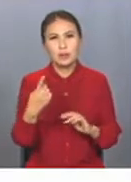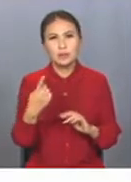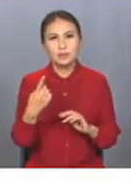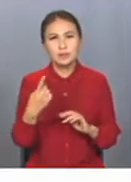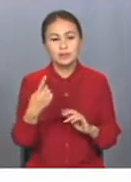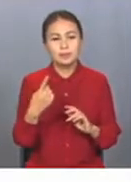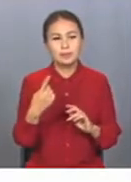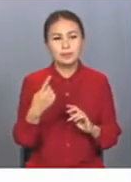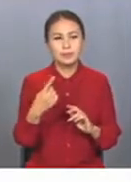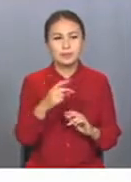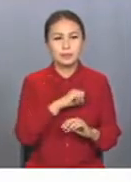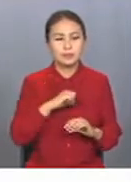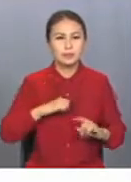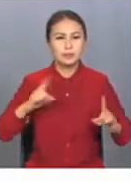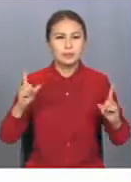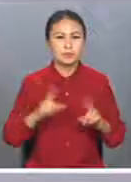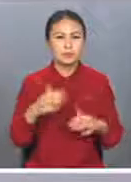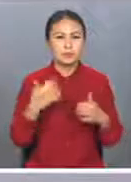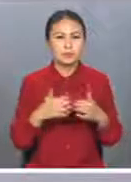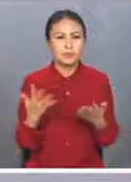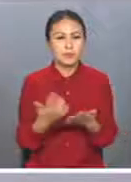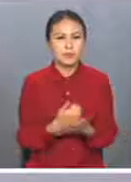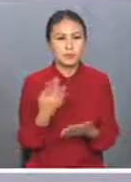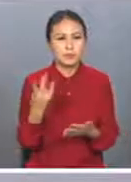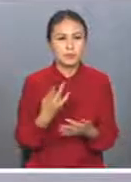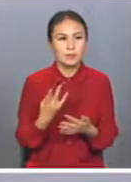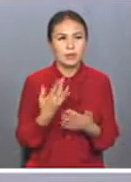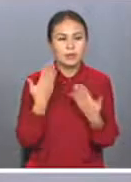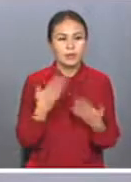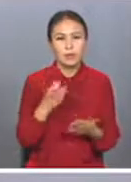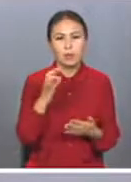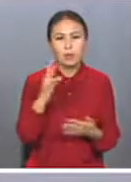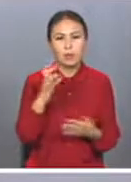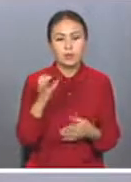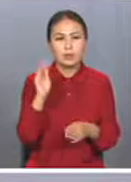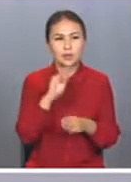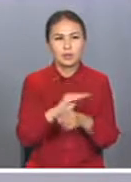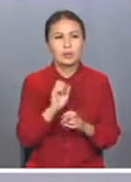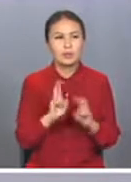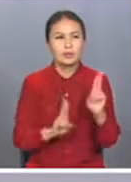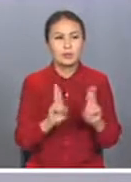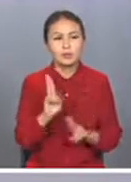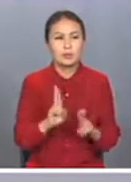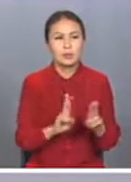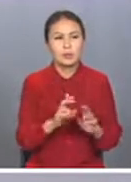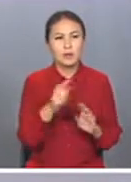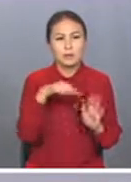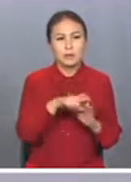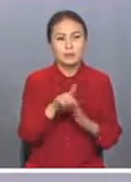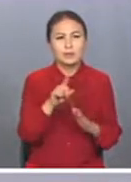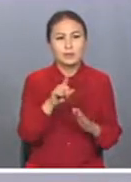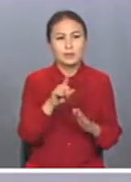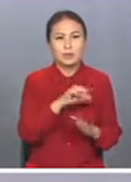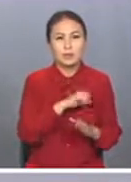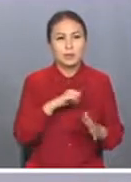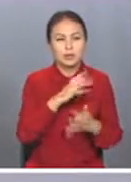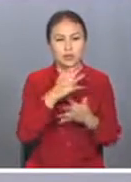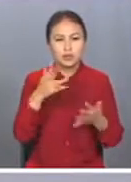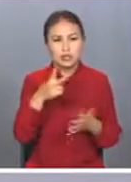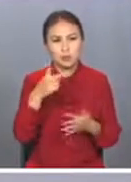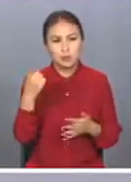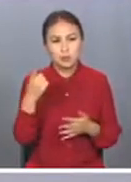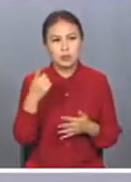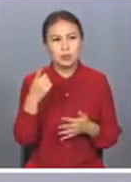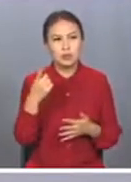21-дің ең кіші ортақ есептігін табу керек. Енді бонус әдіс бойынша қалай жасаймын? İkiyonun içinde ülkeni 21.